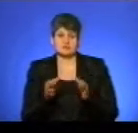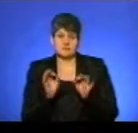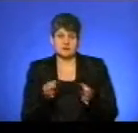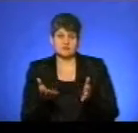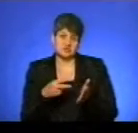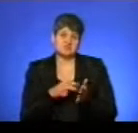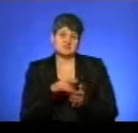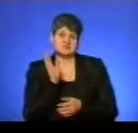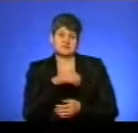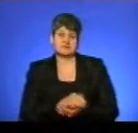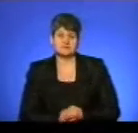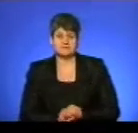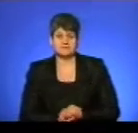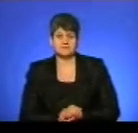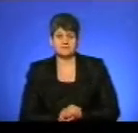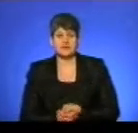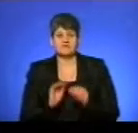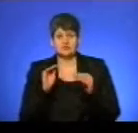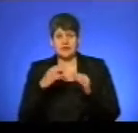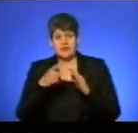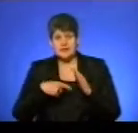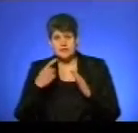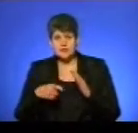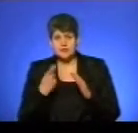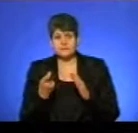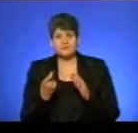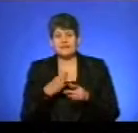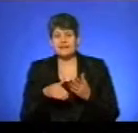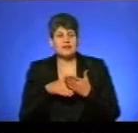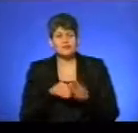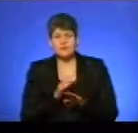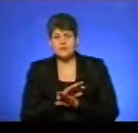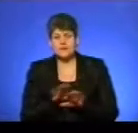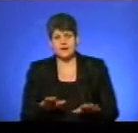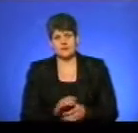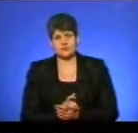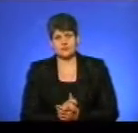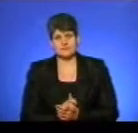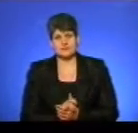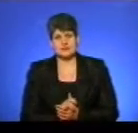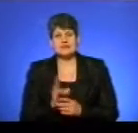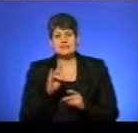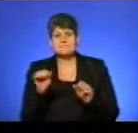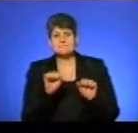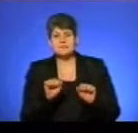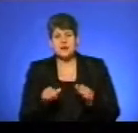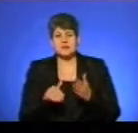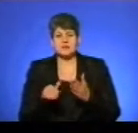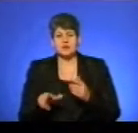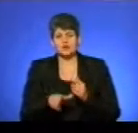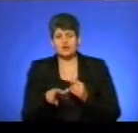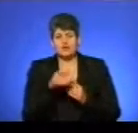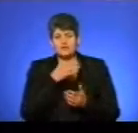та й стій. Чіпів, ви бачите, ланцюги є, ланцюги не допомагають. За прибирання дороги на вулиці Степана